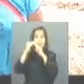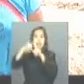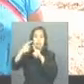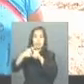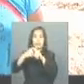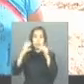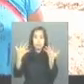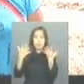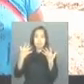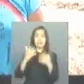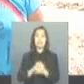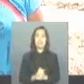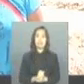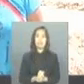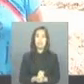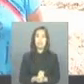นี้ไม่ใช่มี